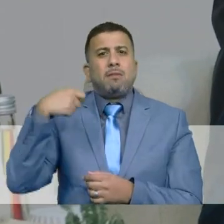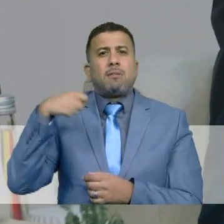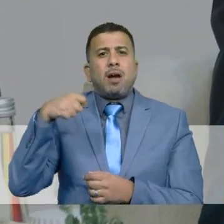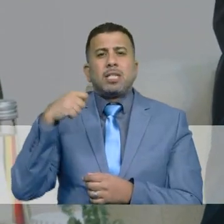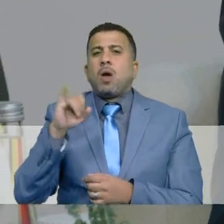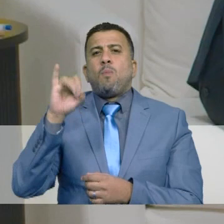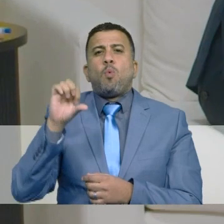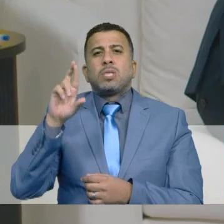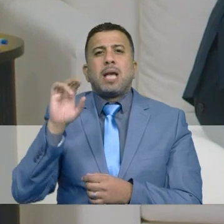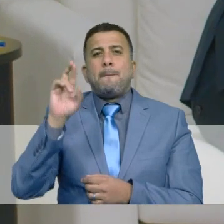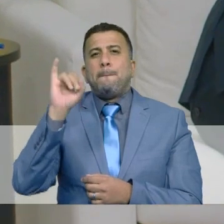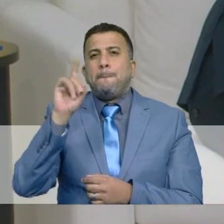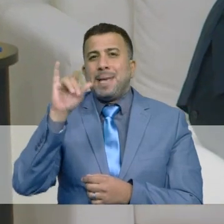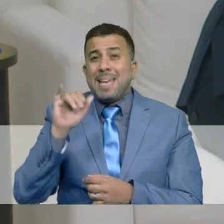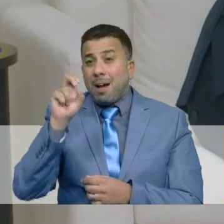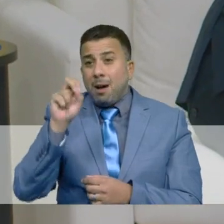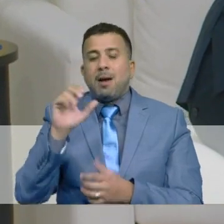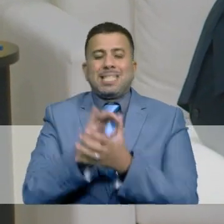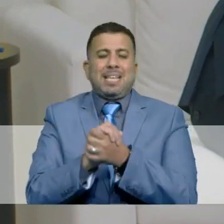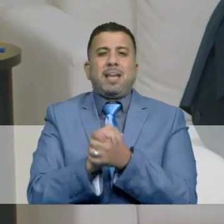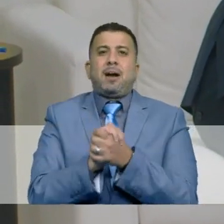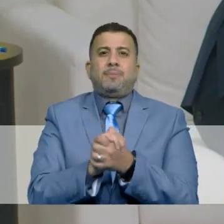جمهوريتي موزمبيق الصديقه